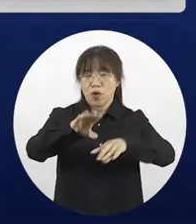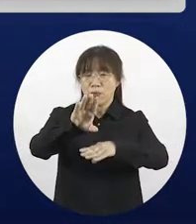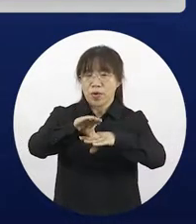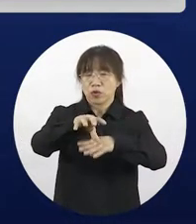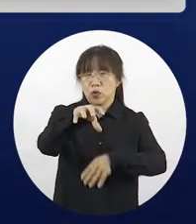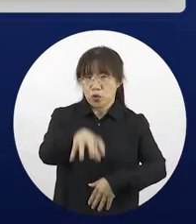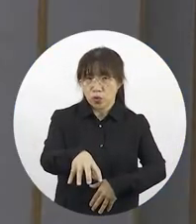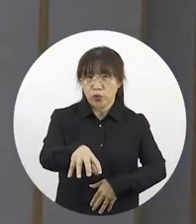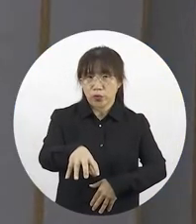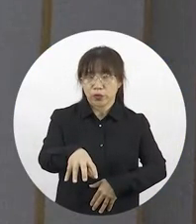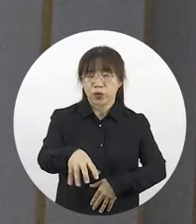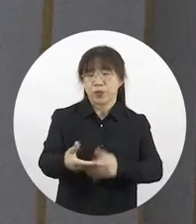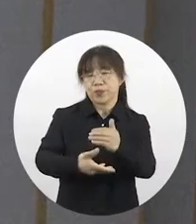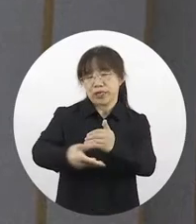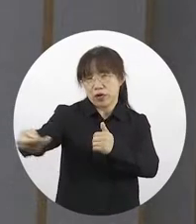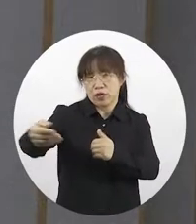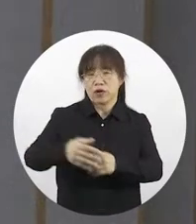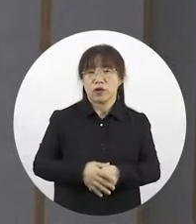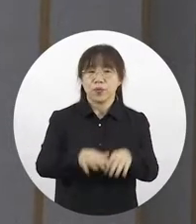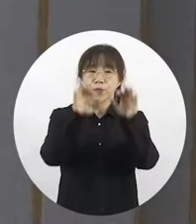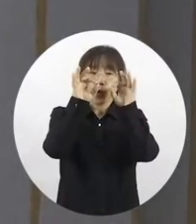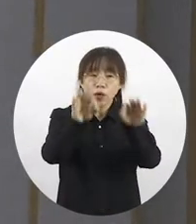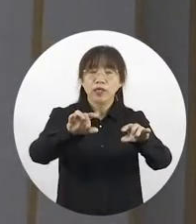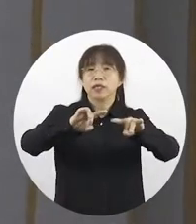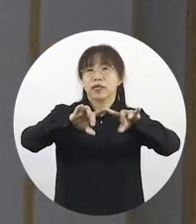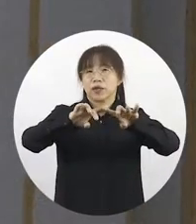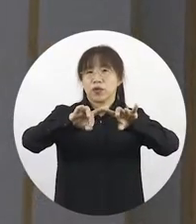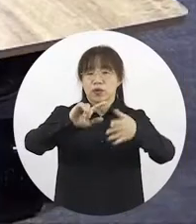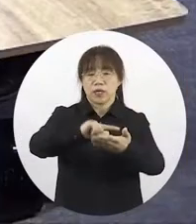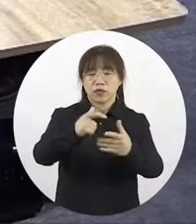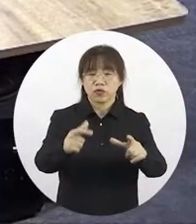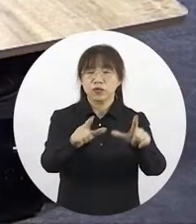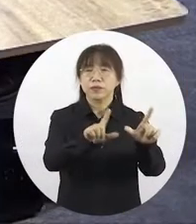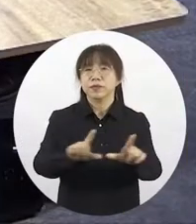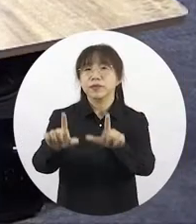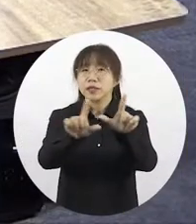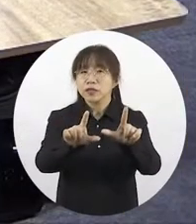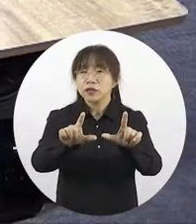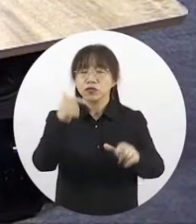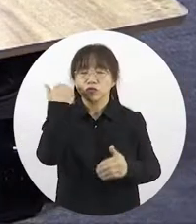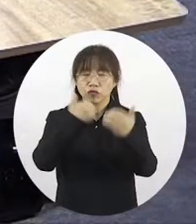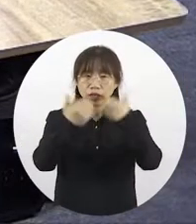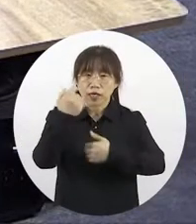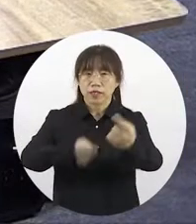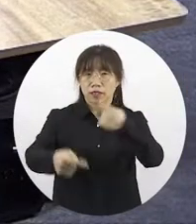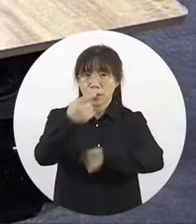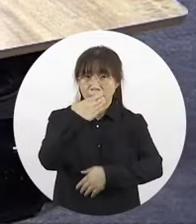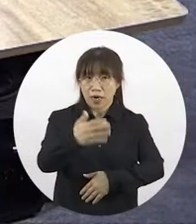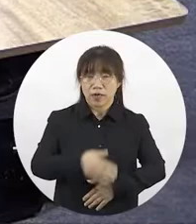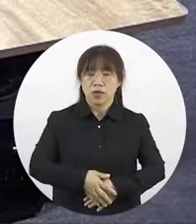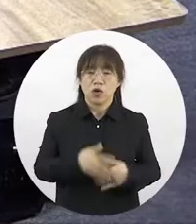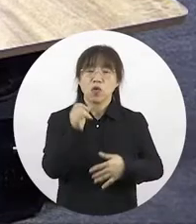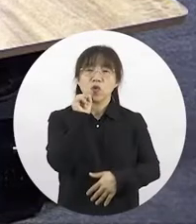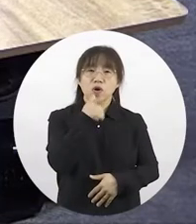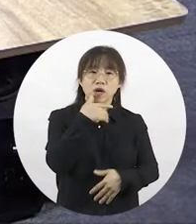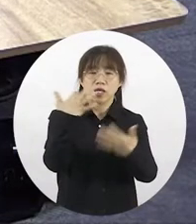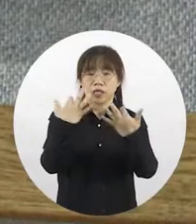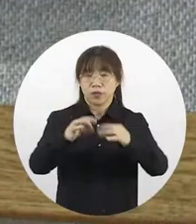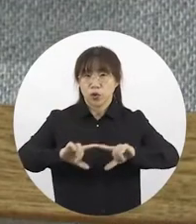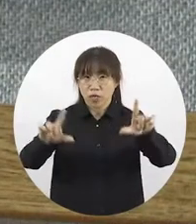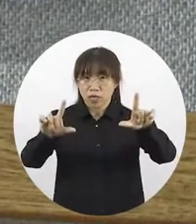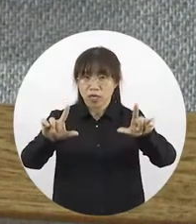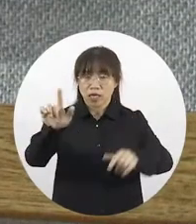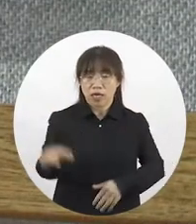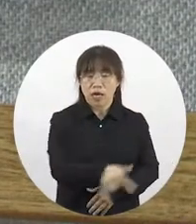대여합니다. 보이는 라디오 스튜디오는 강서구민이라면 누구나 신청할 수 있으며 월요일부터